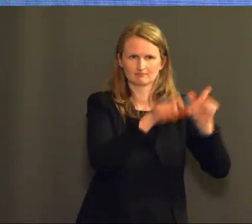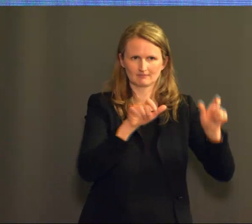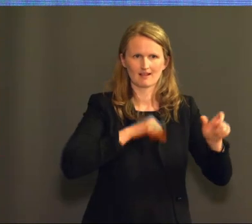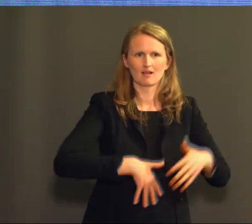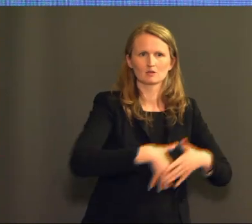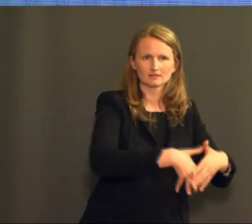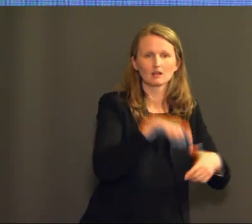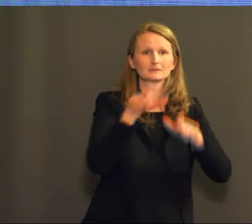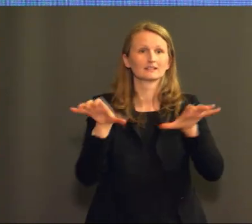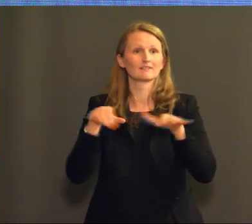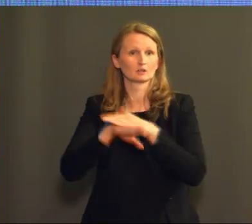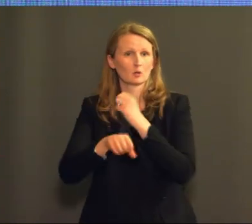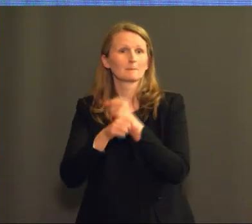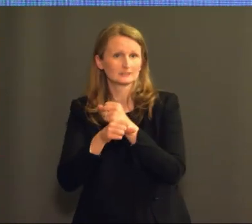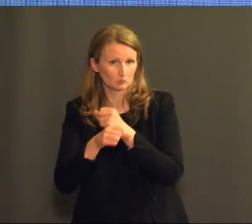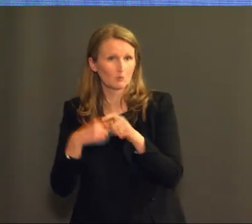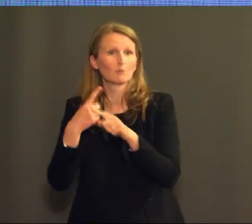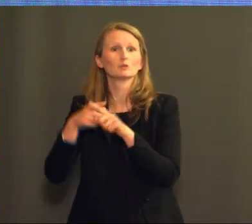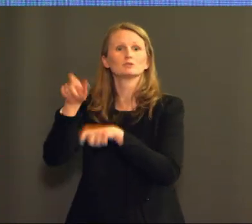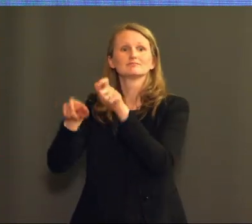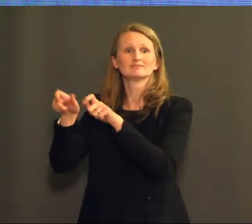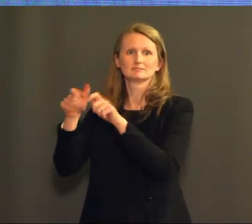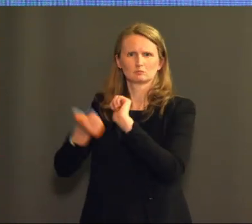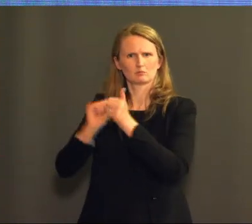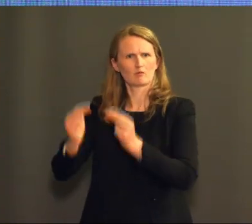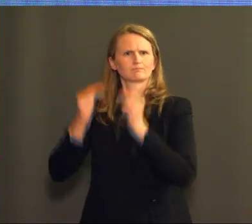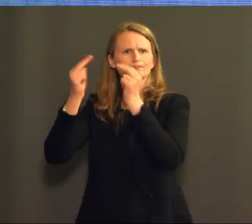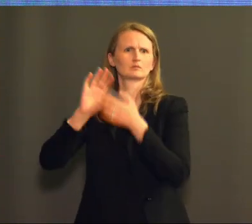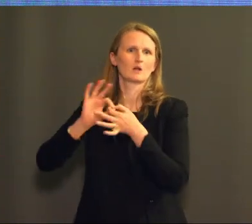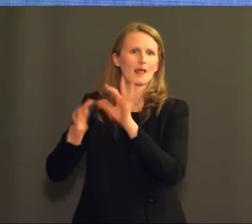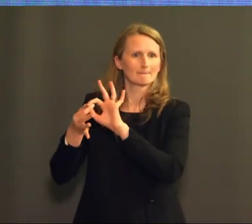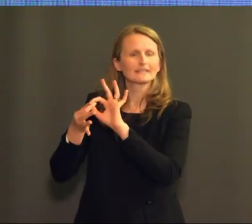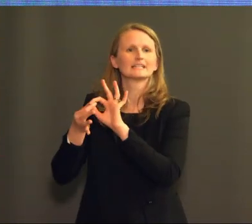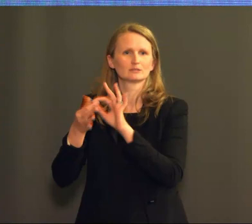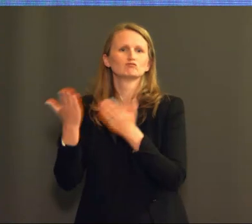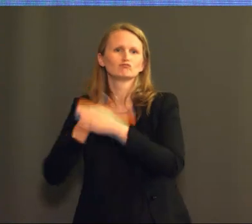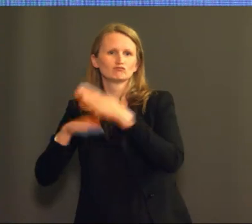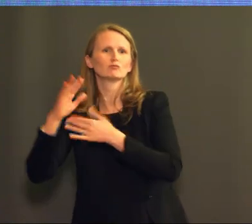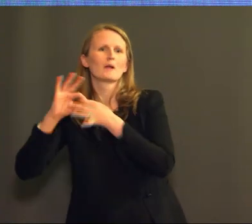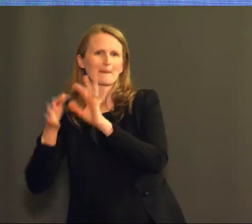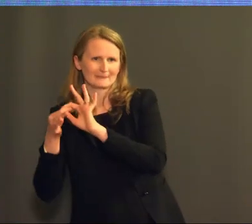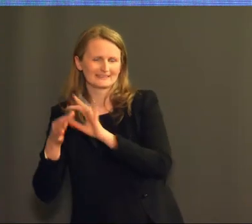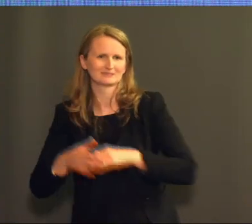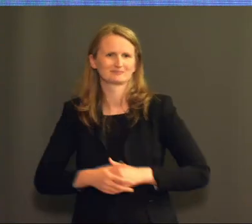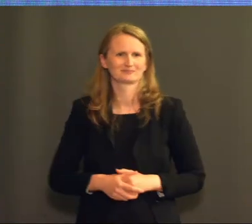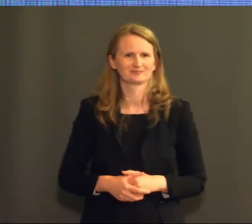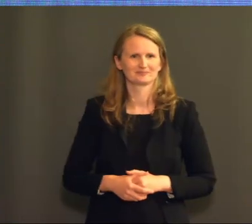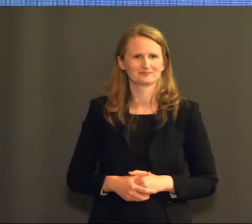femmes enceintes ont un risque accru d'infection grave à la COVID-19 et d'accouchement